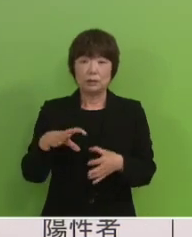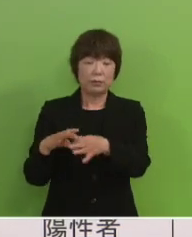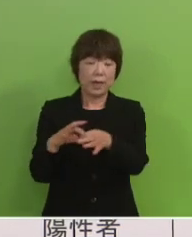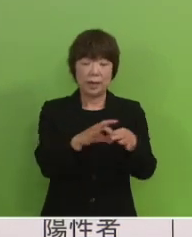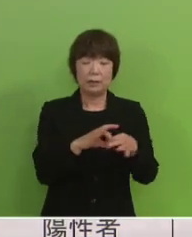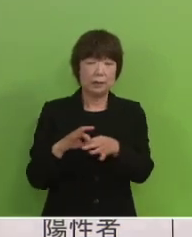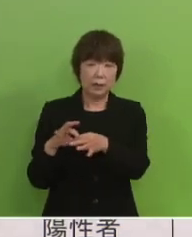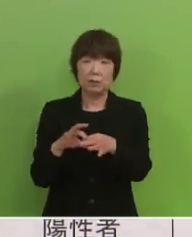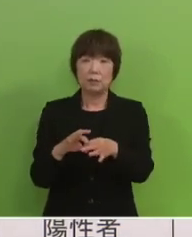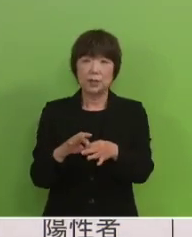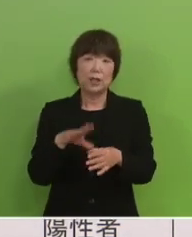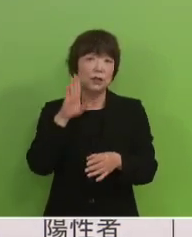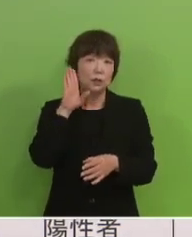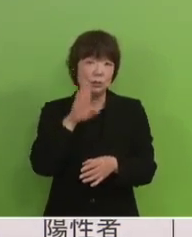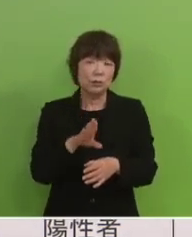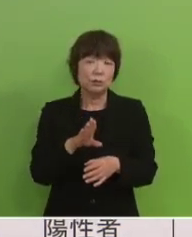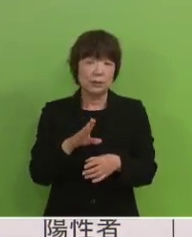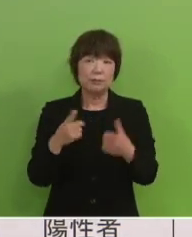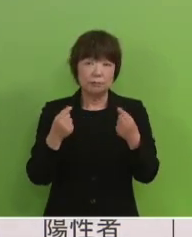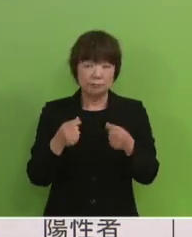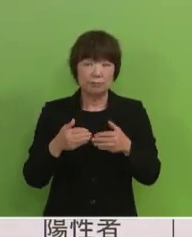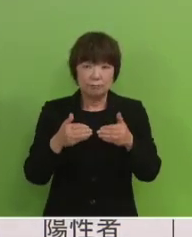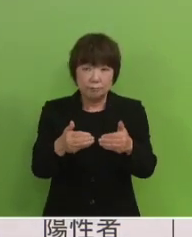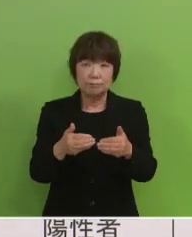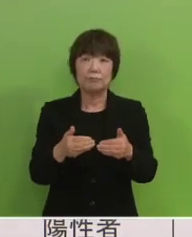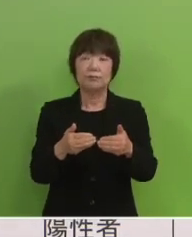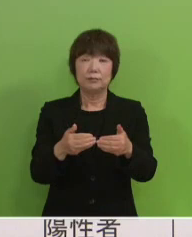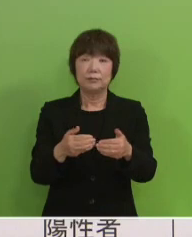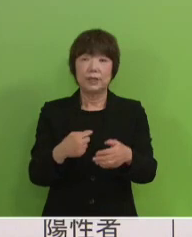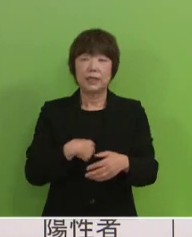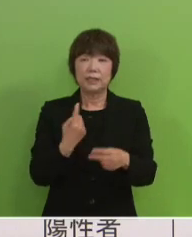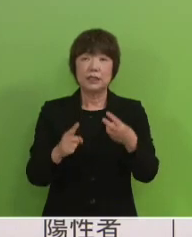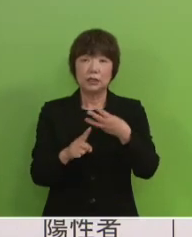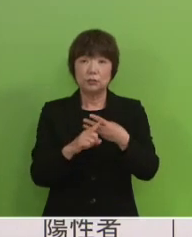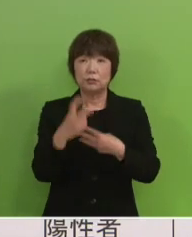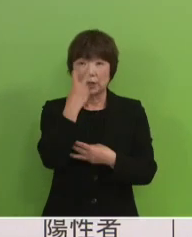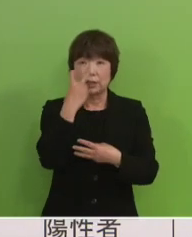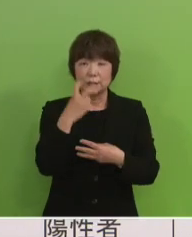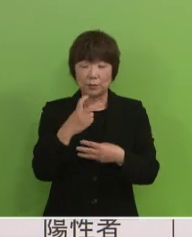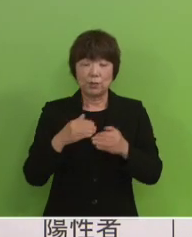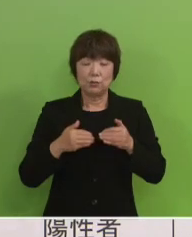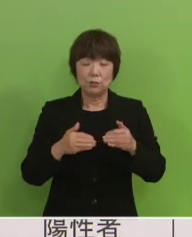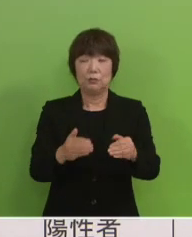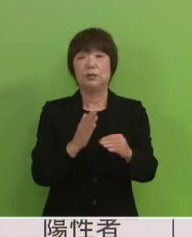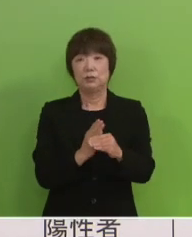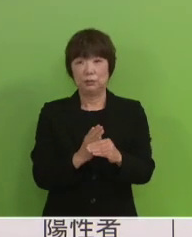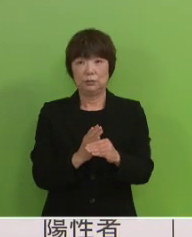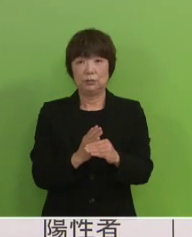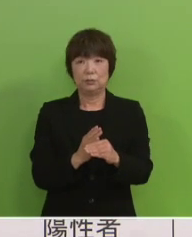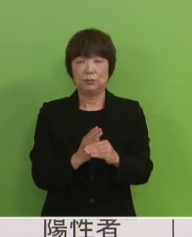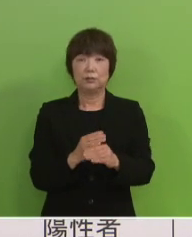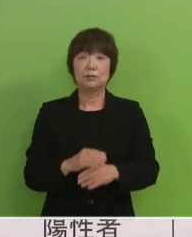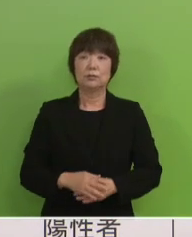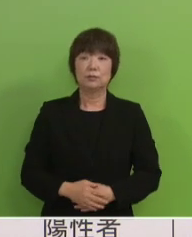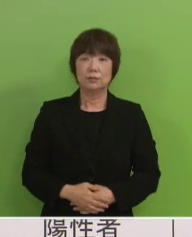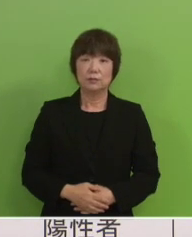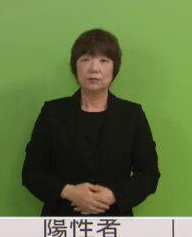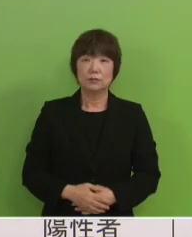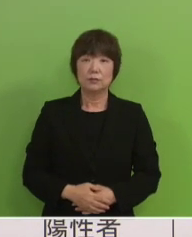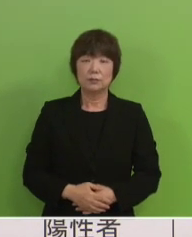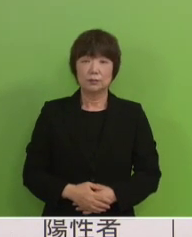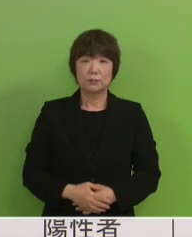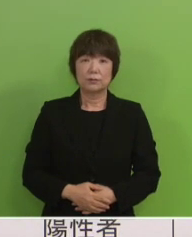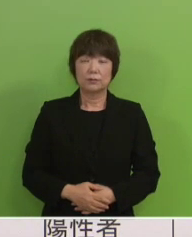速やかなる対応そして自主検査も並行してどんどん行われておりました行われます